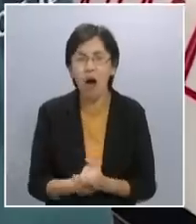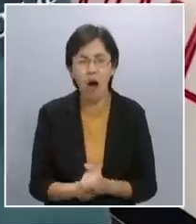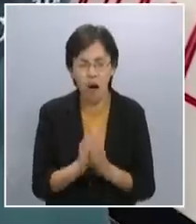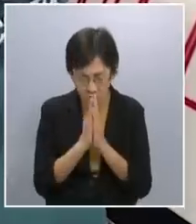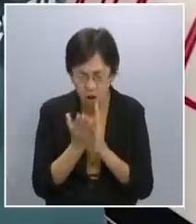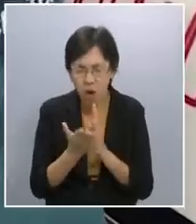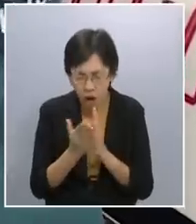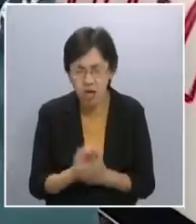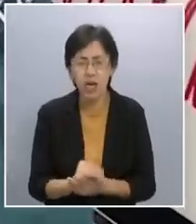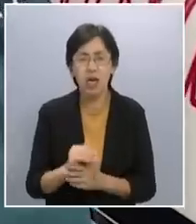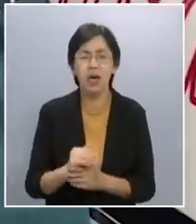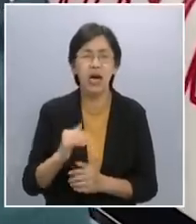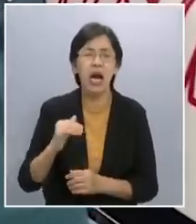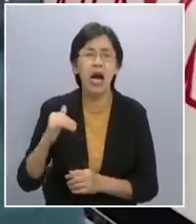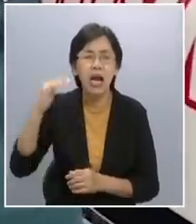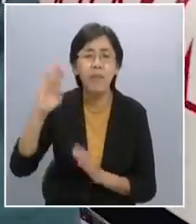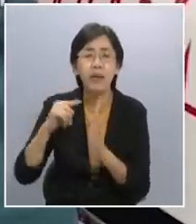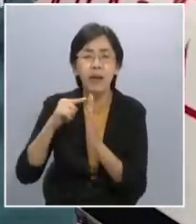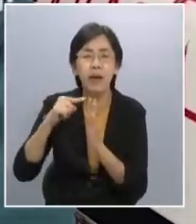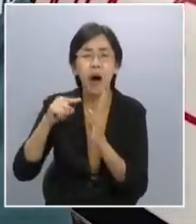พี่ปล่อยพี่บุ๋มนะพี่